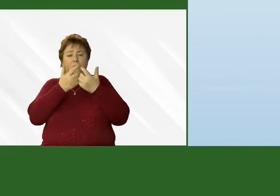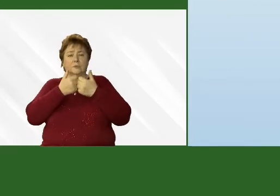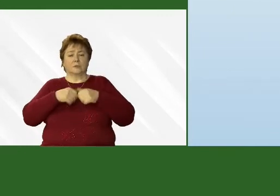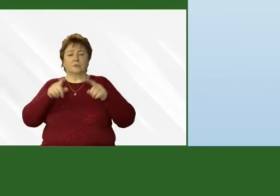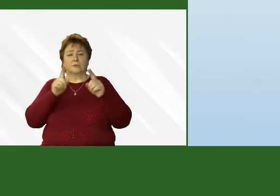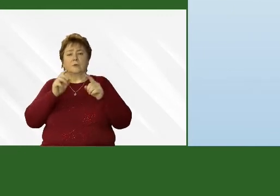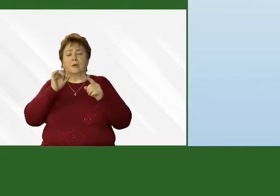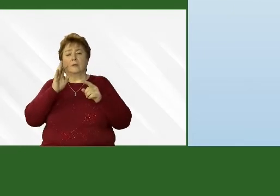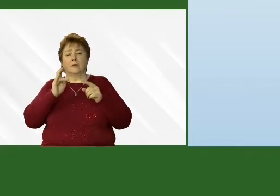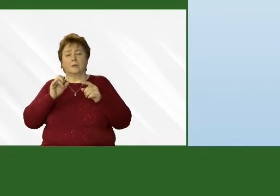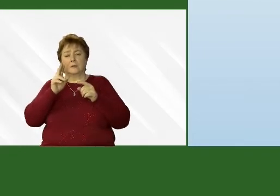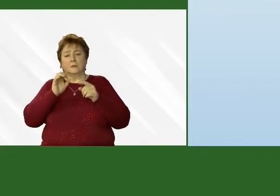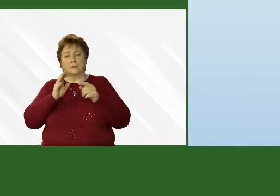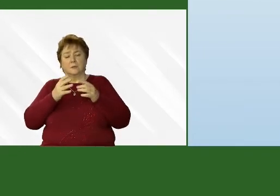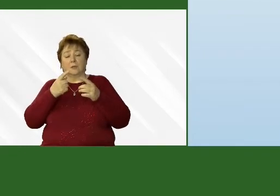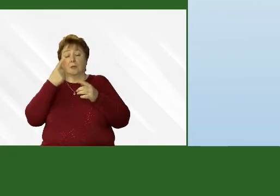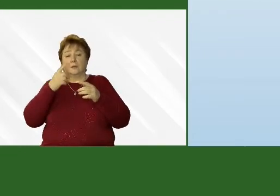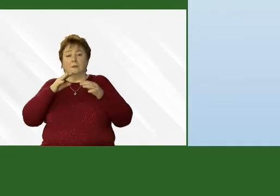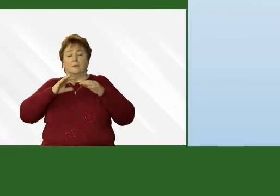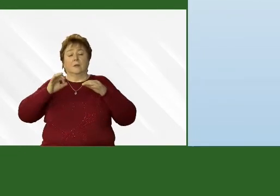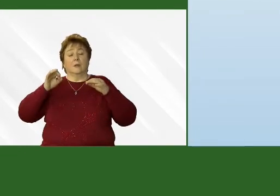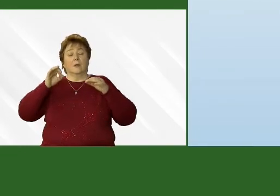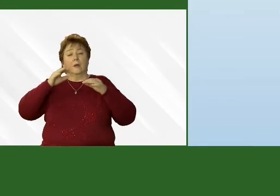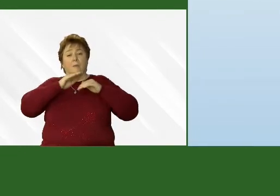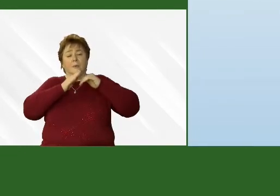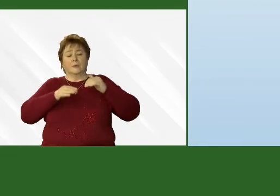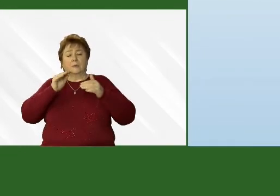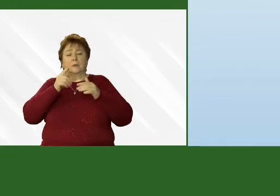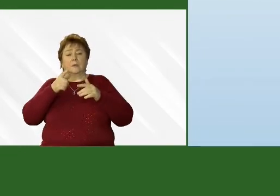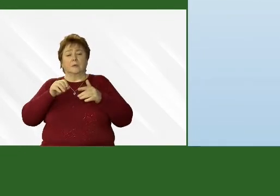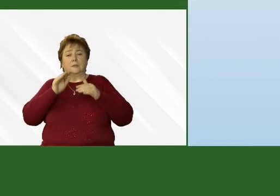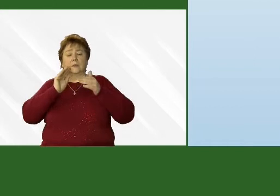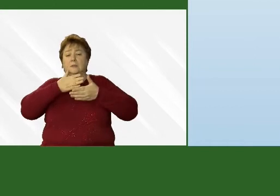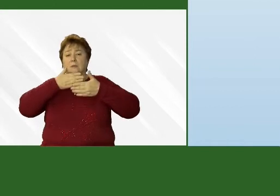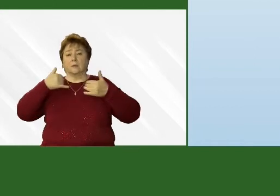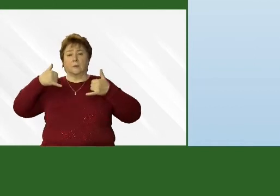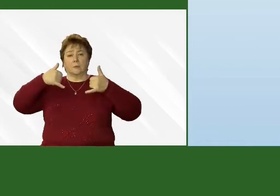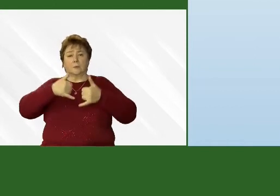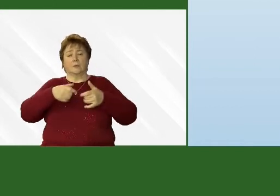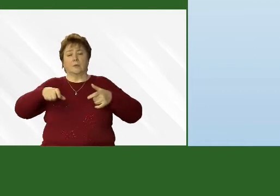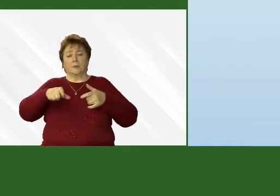считалось, что Антарктида – единственный материк, где нет постоянно текущих